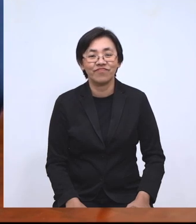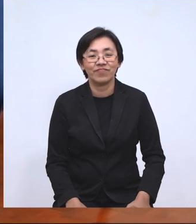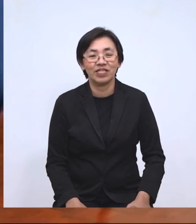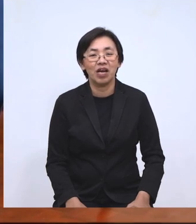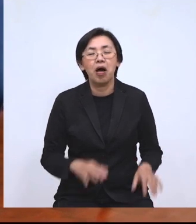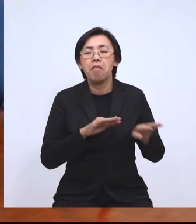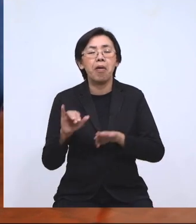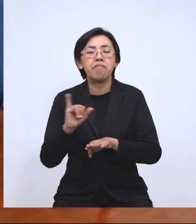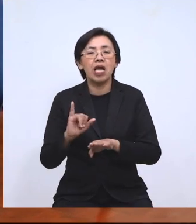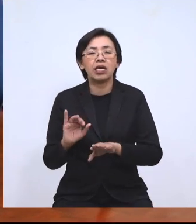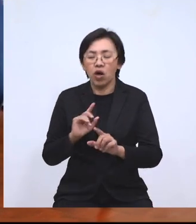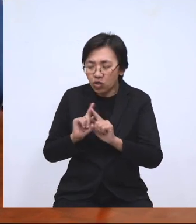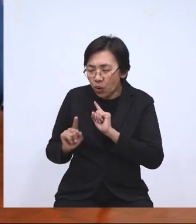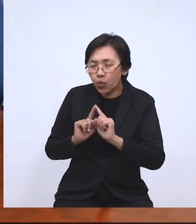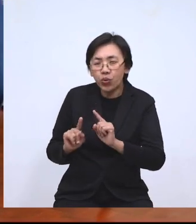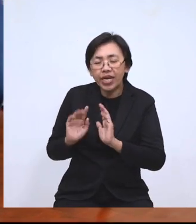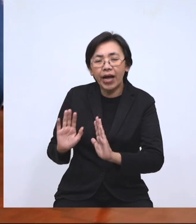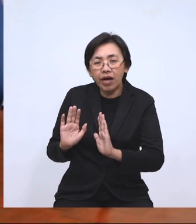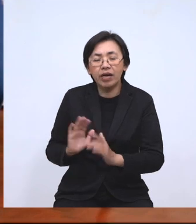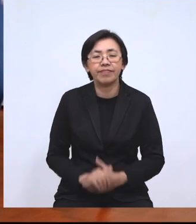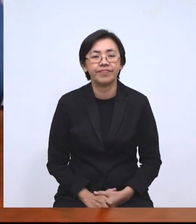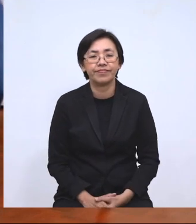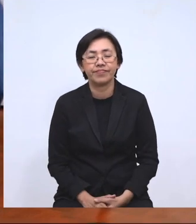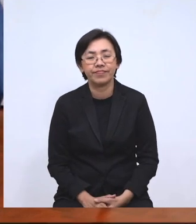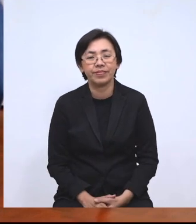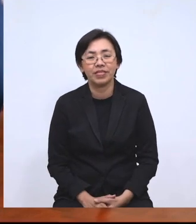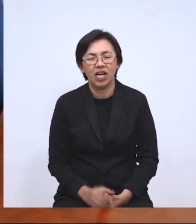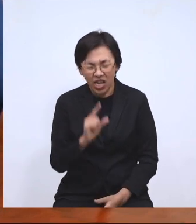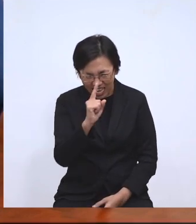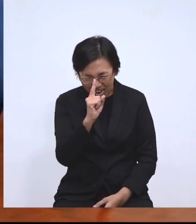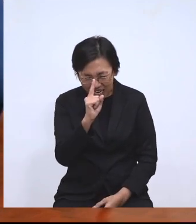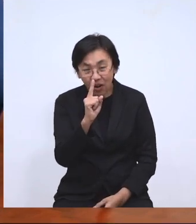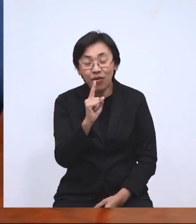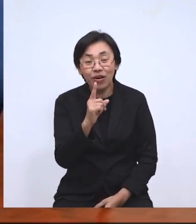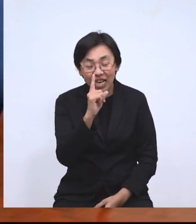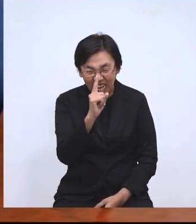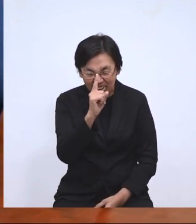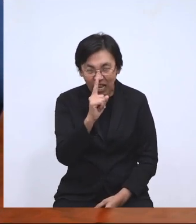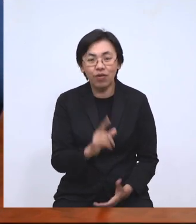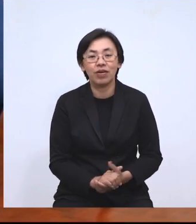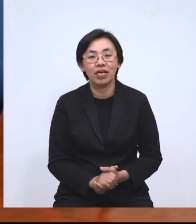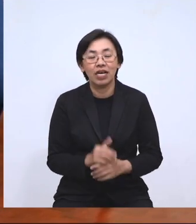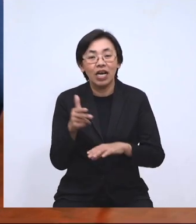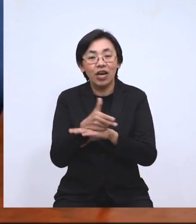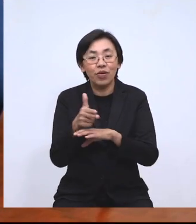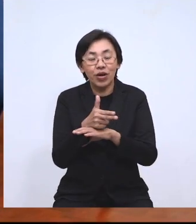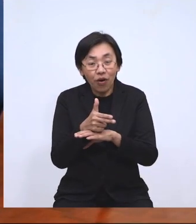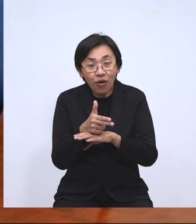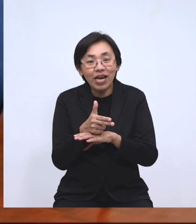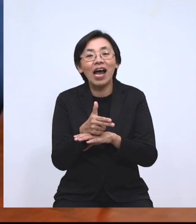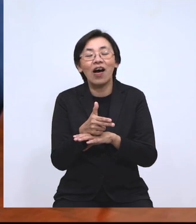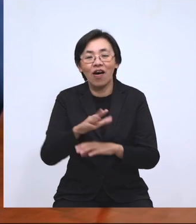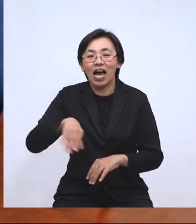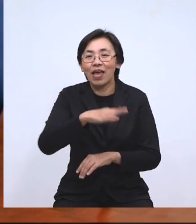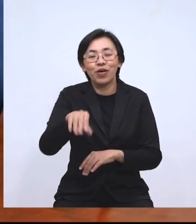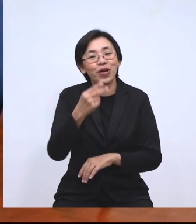ถ้าเด็กไม่พร้อมเนาะ เราก็ต้องคุยค่ะบอสคะ นั่งดีๆนะ ขอขวัญขออีกคำเดียวแล้วเดี๋ยวเราจะเปิดวิดีโอการดื่มน้